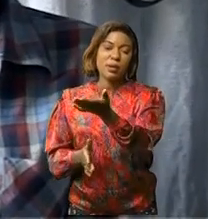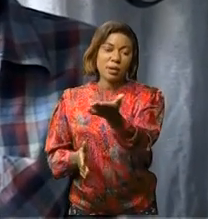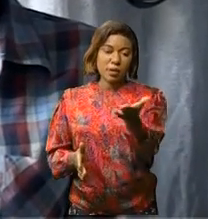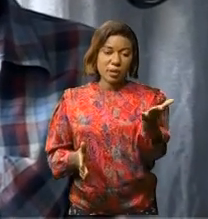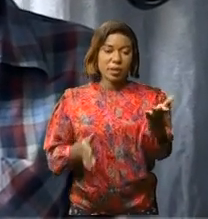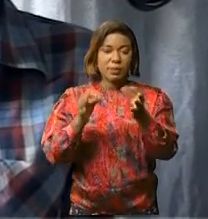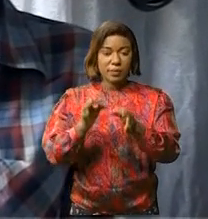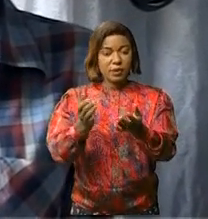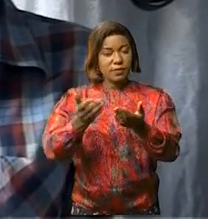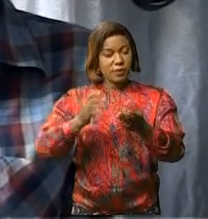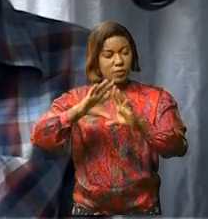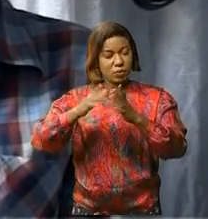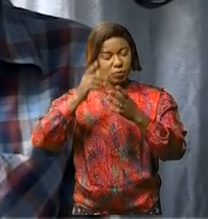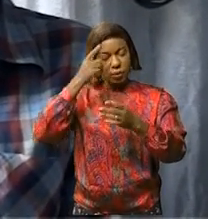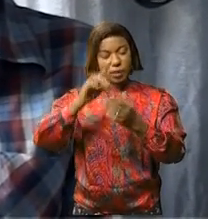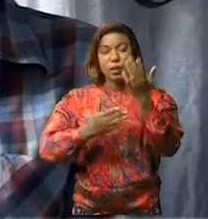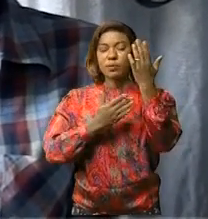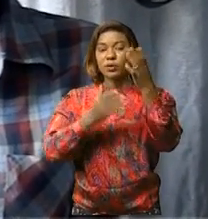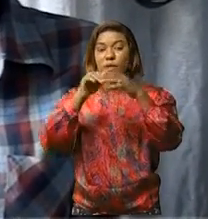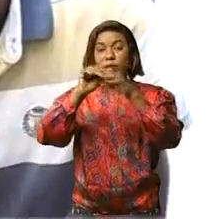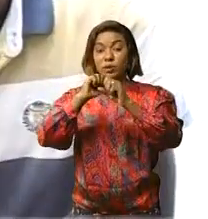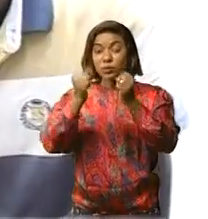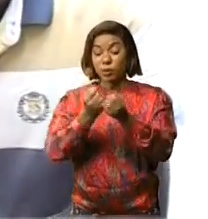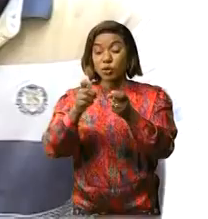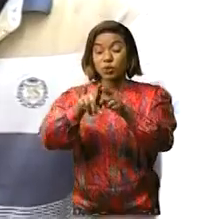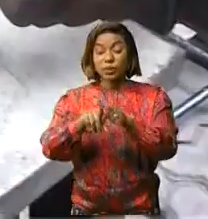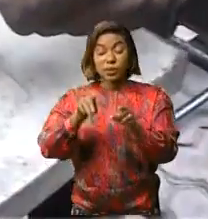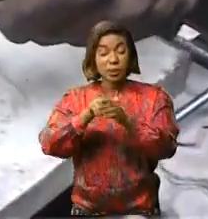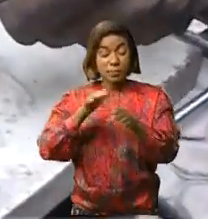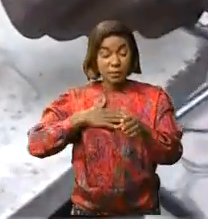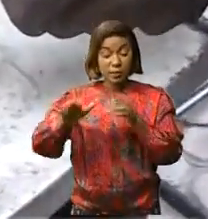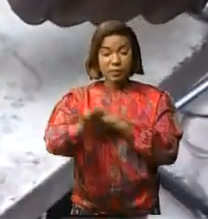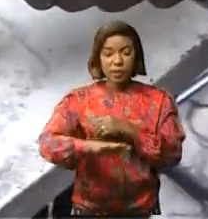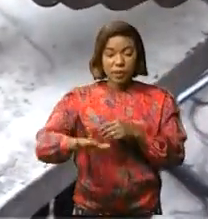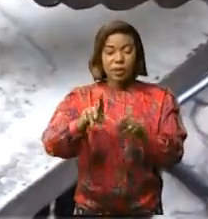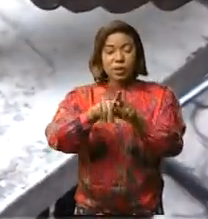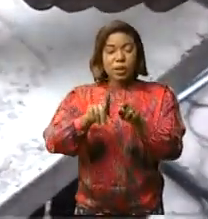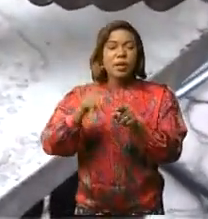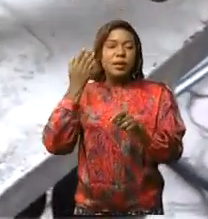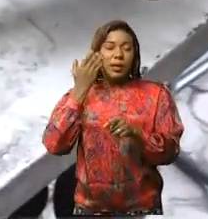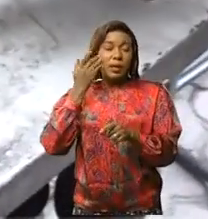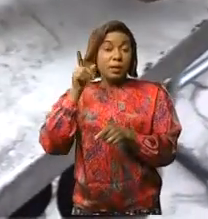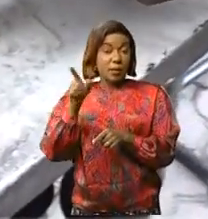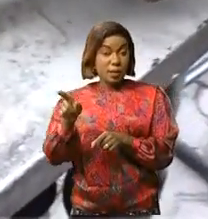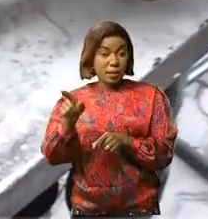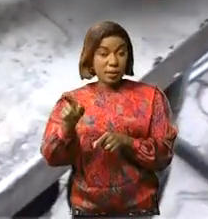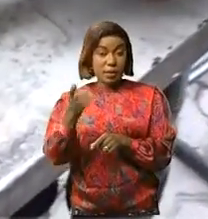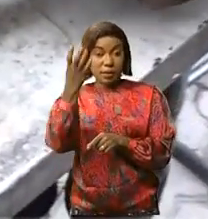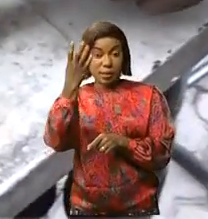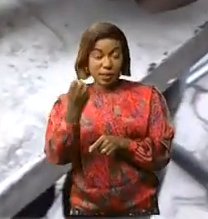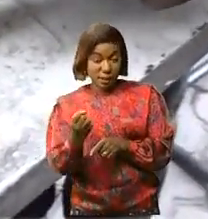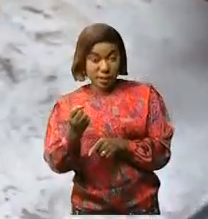tout d'être utile dans la société, dans ma nation. Elle n'est pas la seule. Monsieur Mabulo, un jeune homme d'une